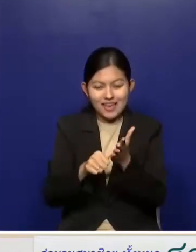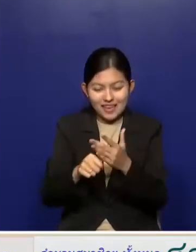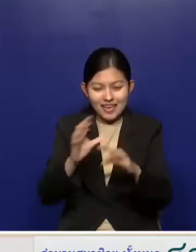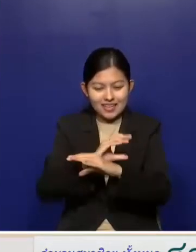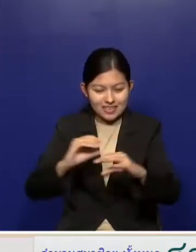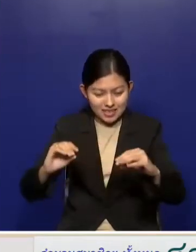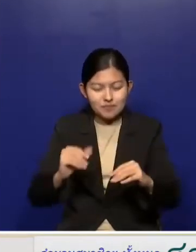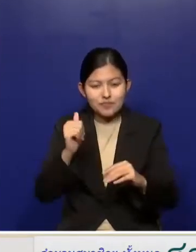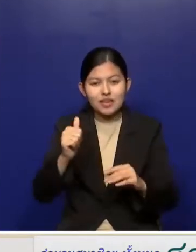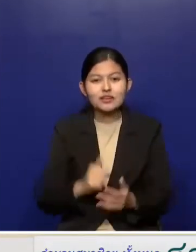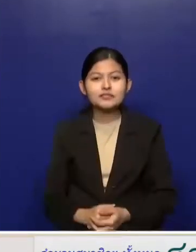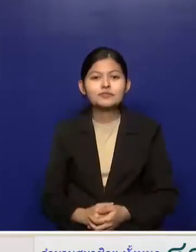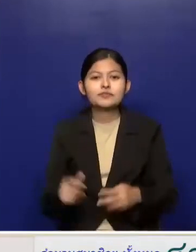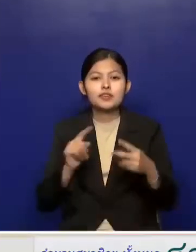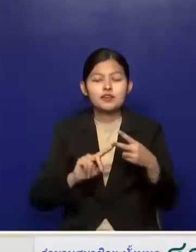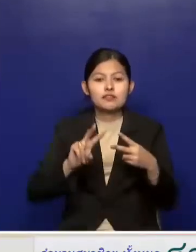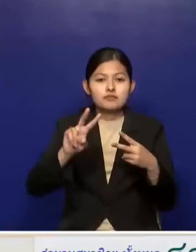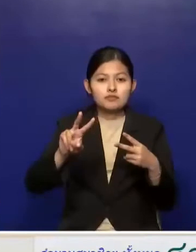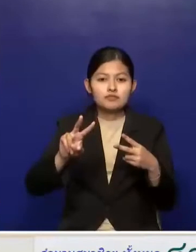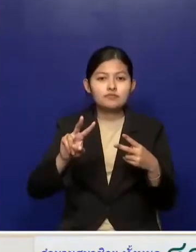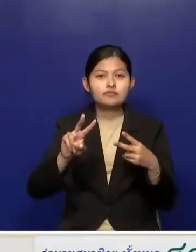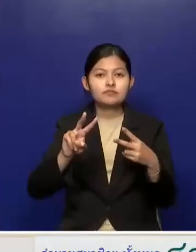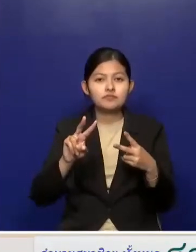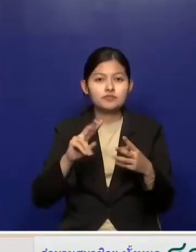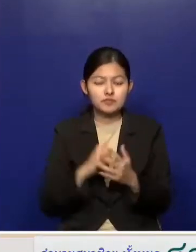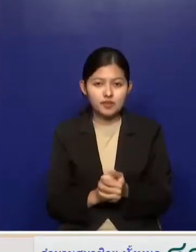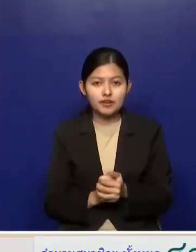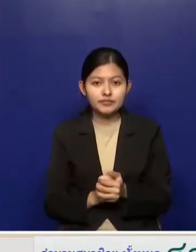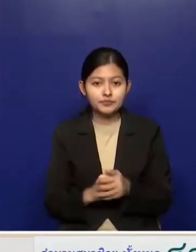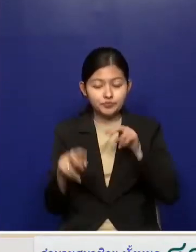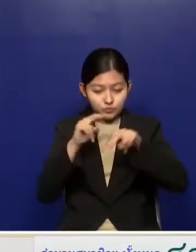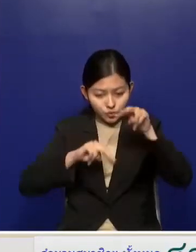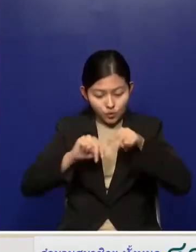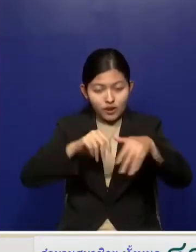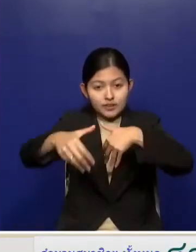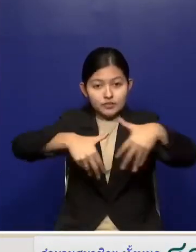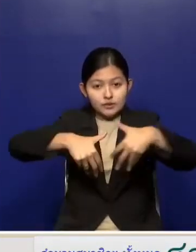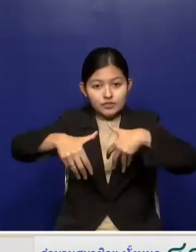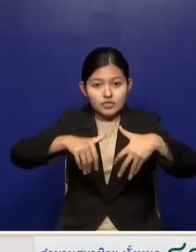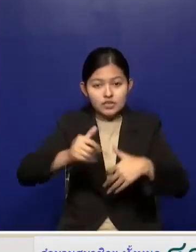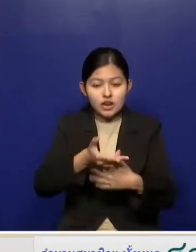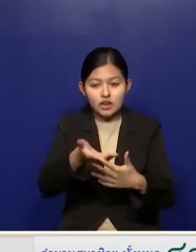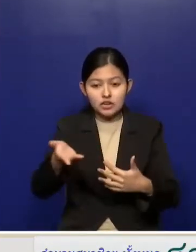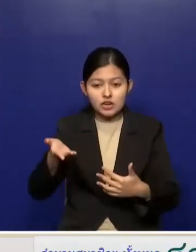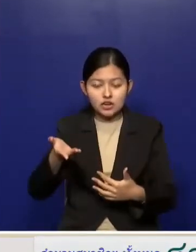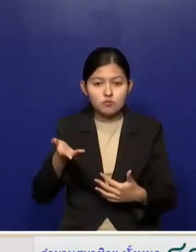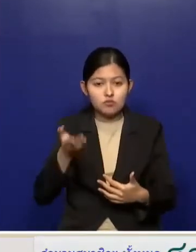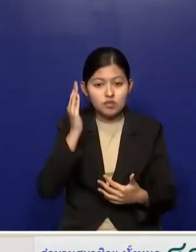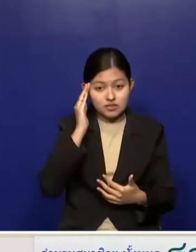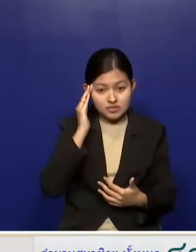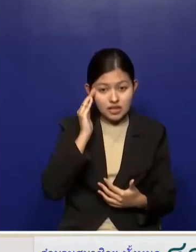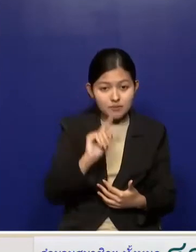รับวา